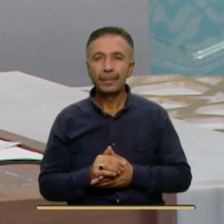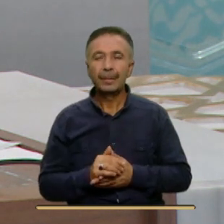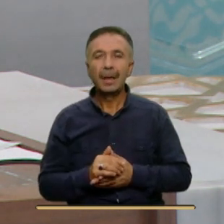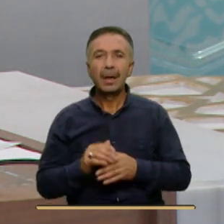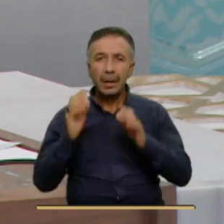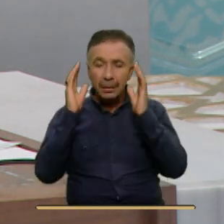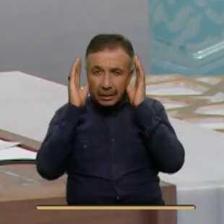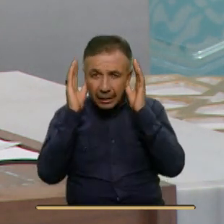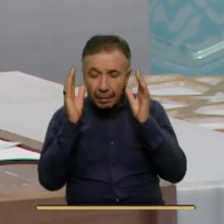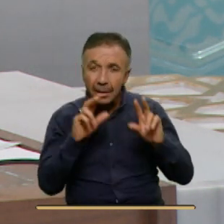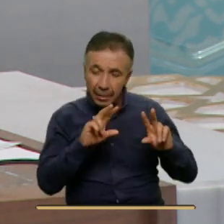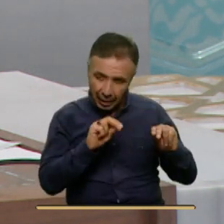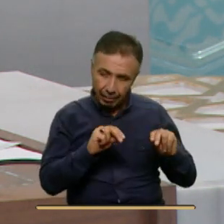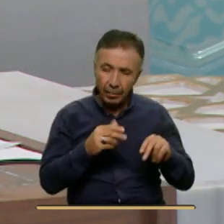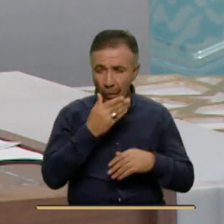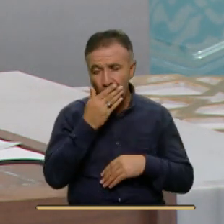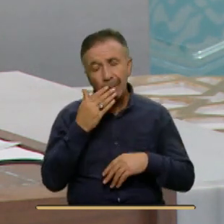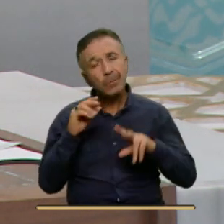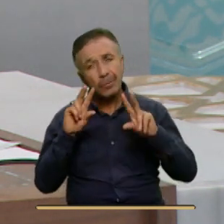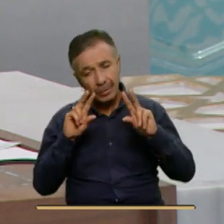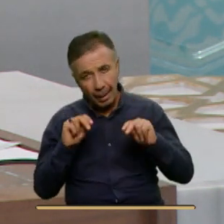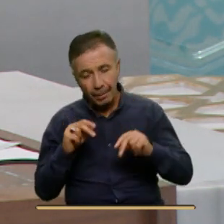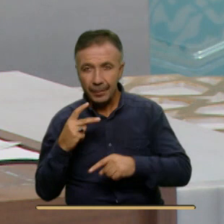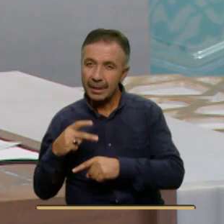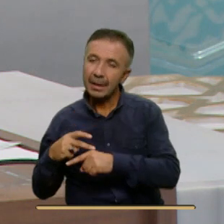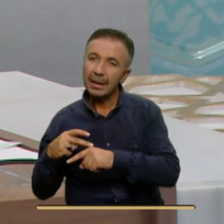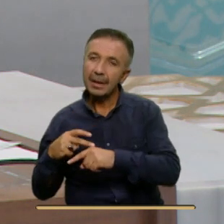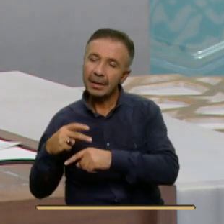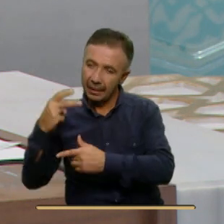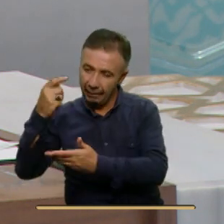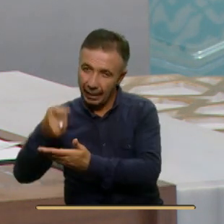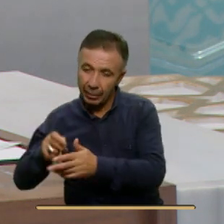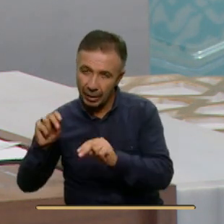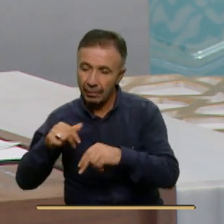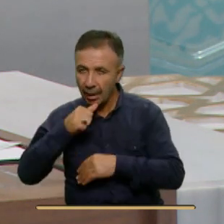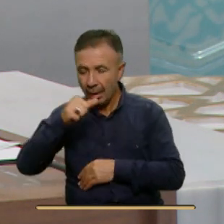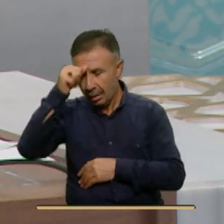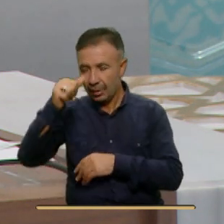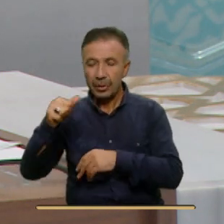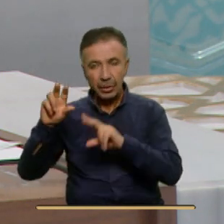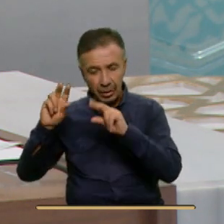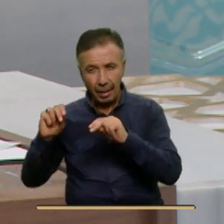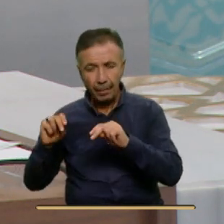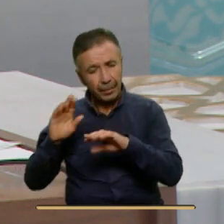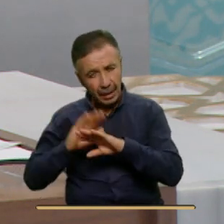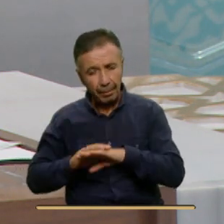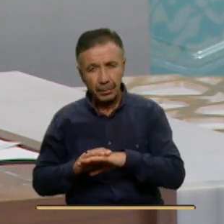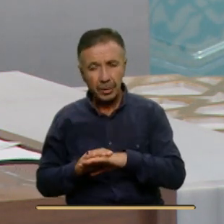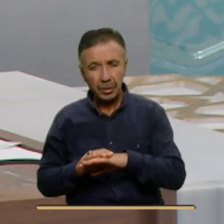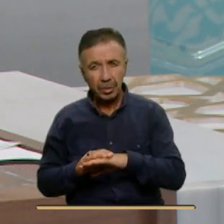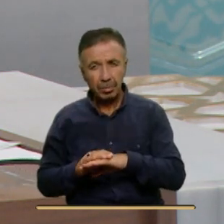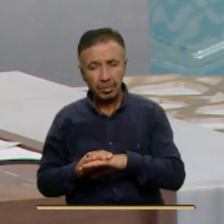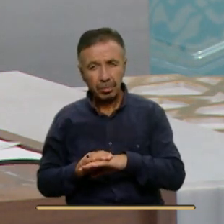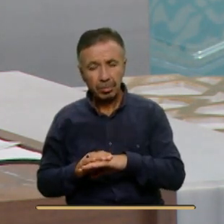Namazı tam, orucu tam, zekat tam, haccı tam, kılmış hepsini, yapmış, etmiş, ifa